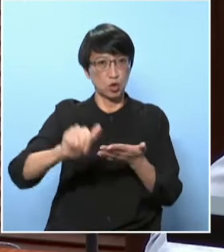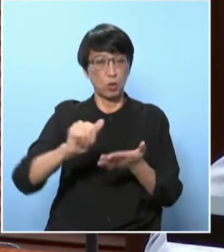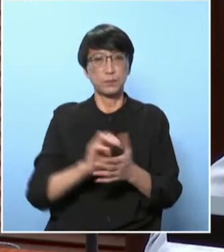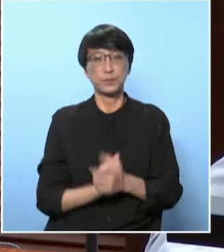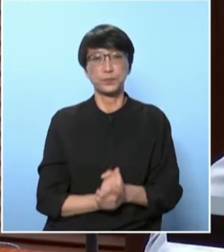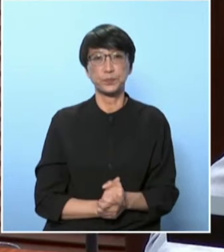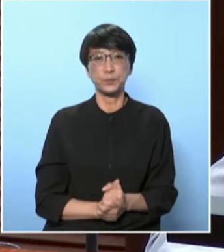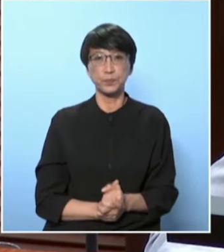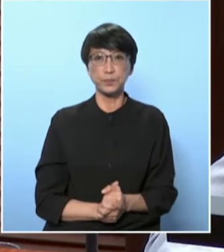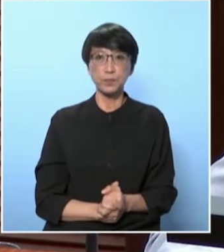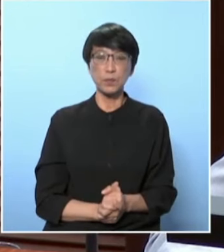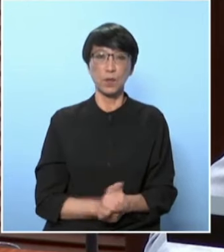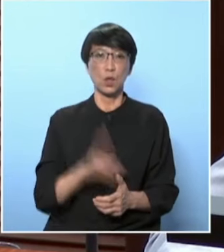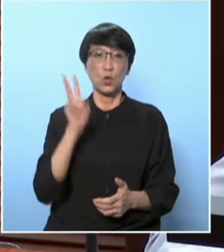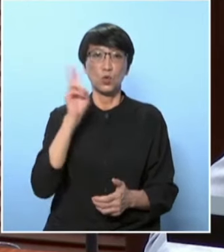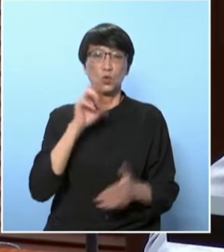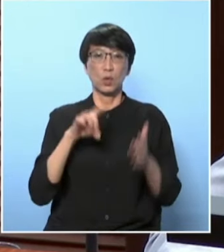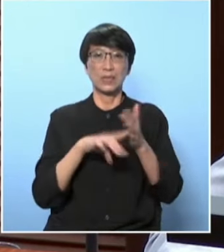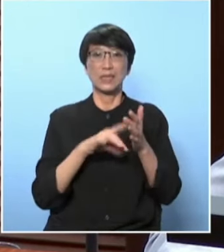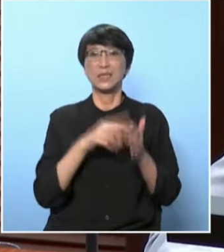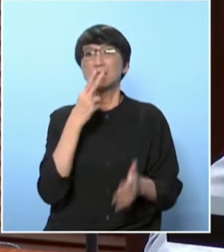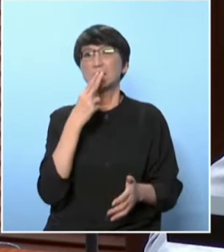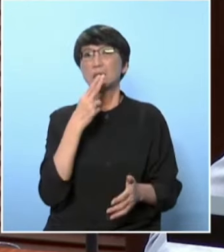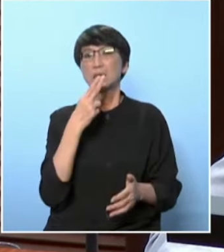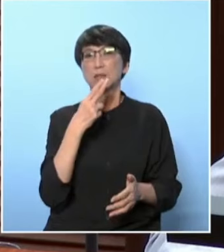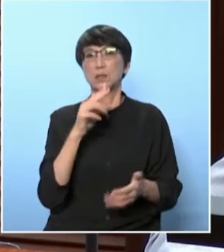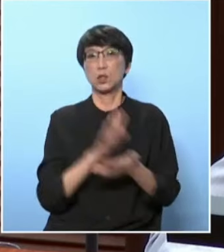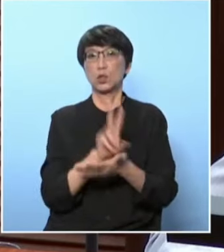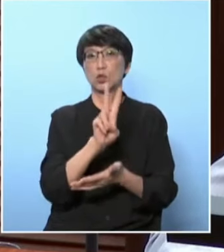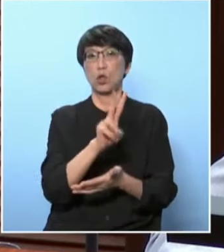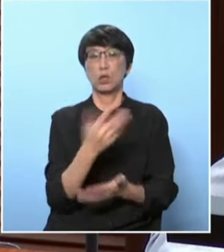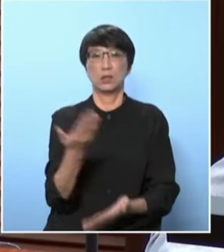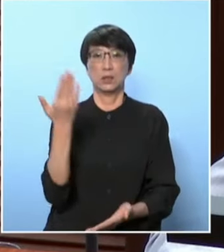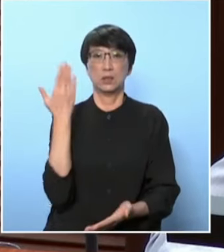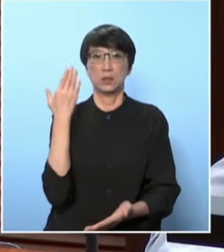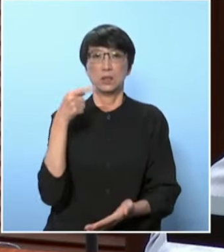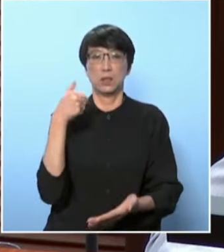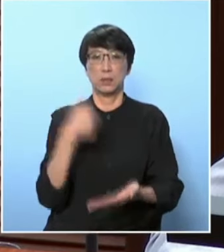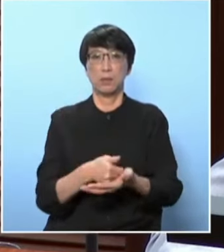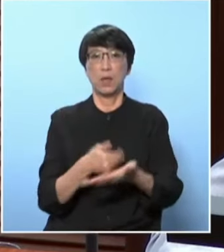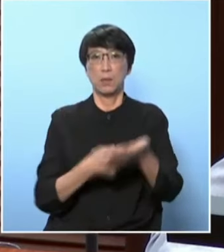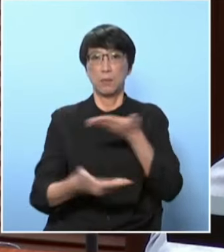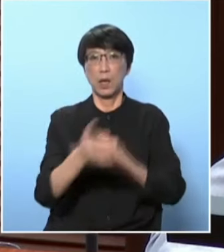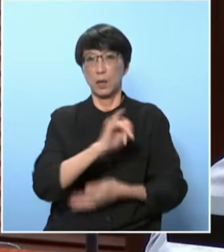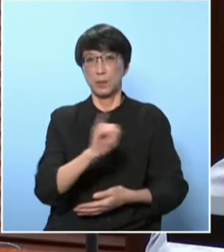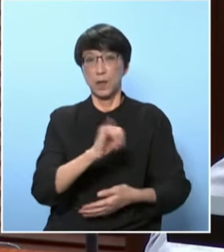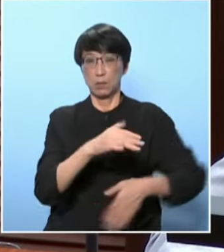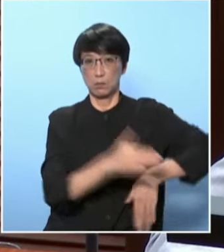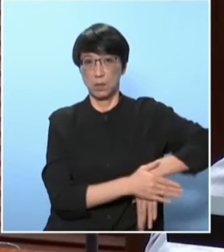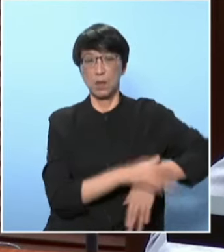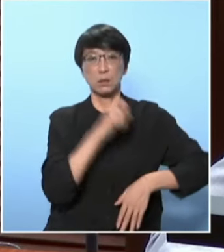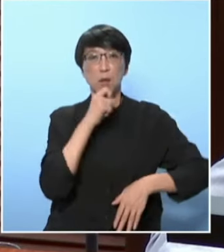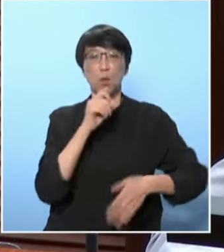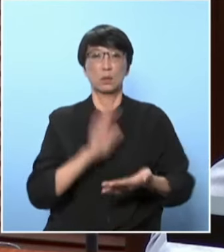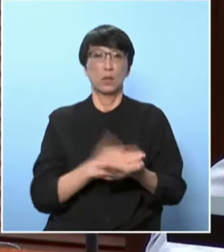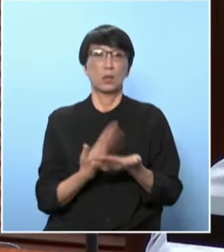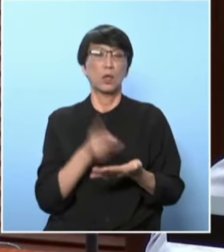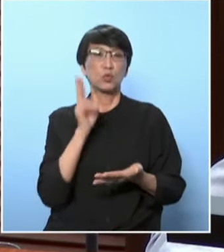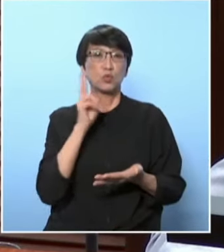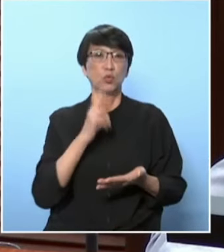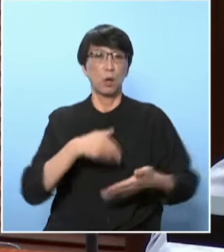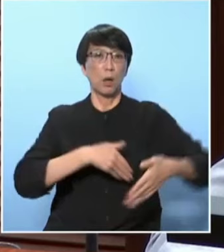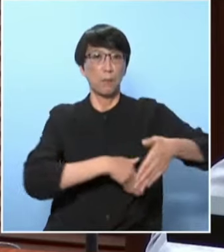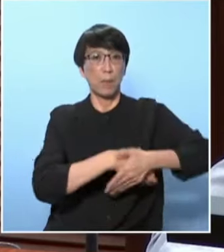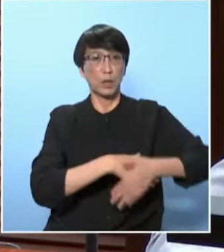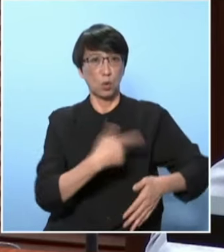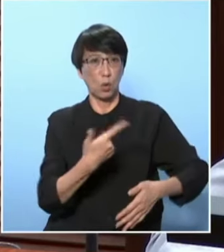嗱，而嗰個加熱煙、電子煙咧，你當時候兩年前唔俾佢哋去買賣，但係其實佢哋可以擁有嘅。咁如果而家其實一早買落好多